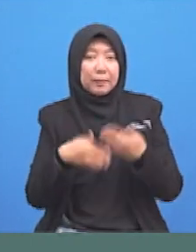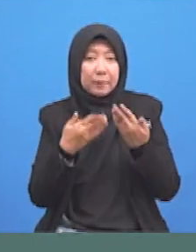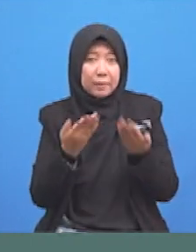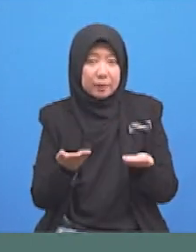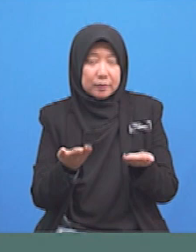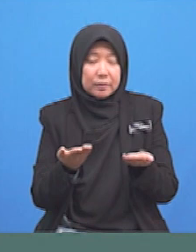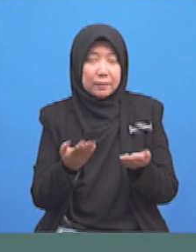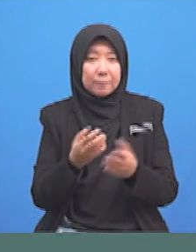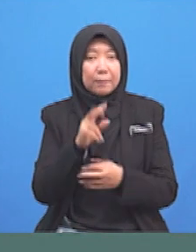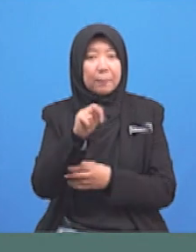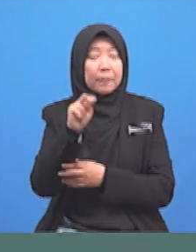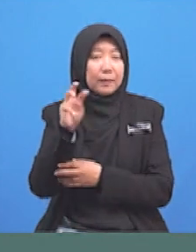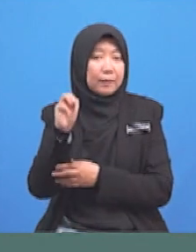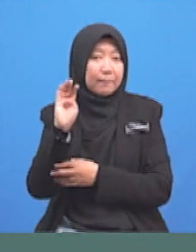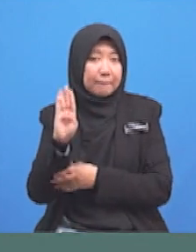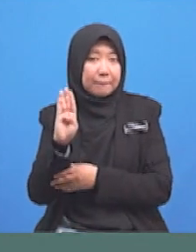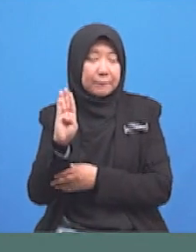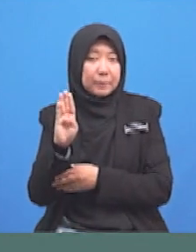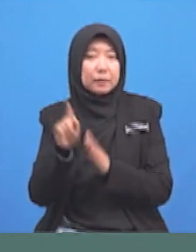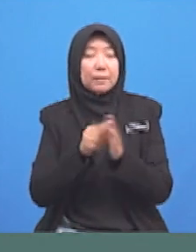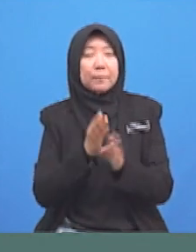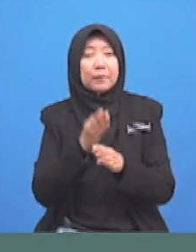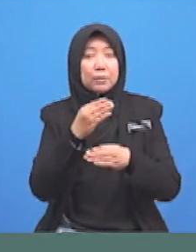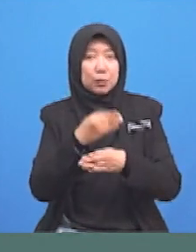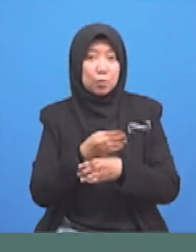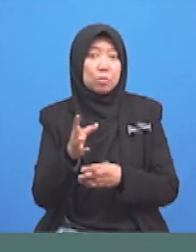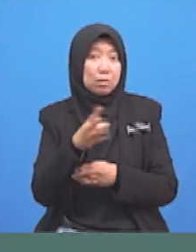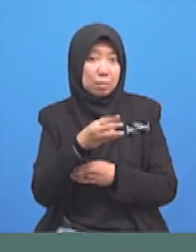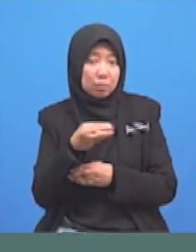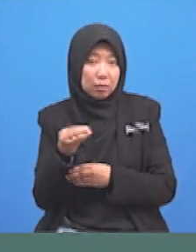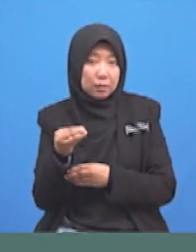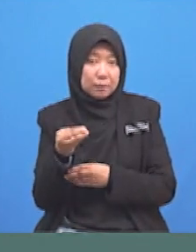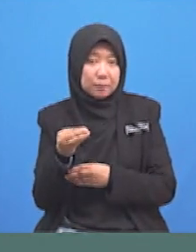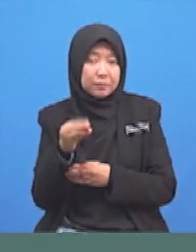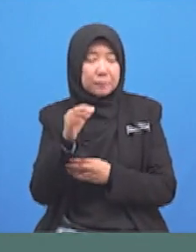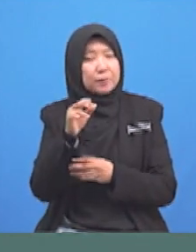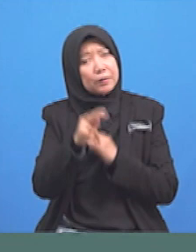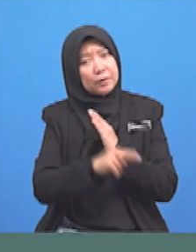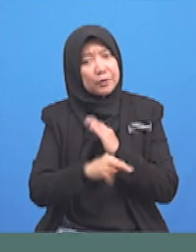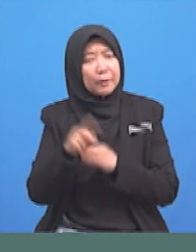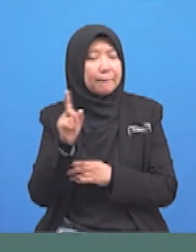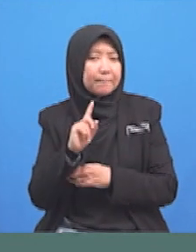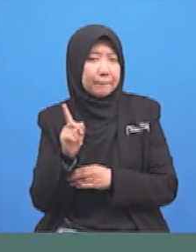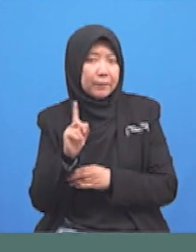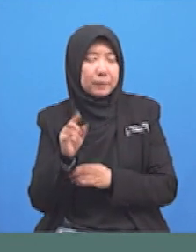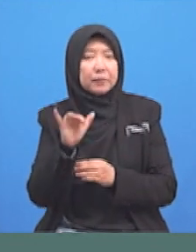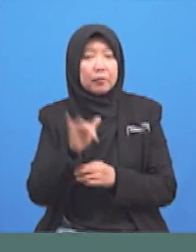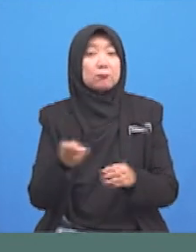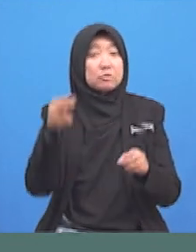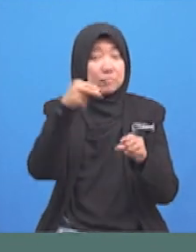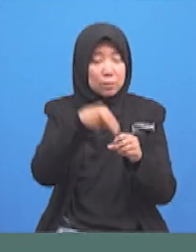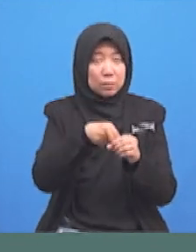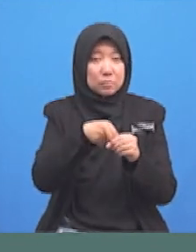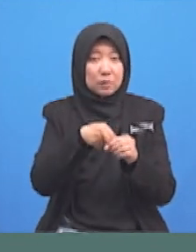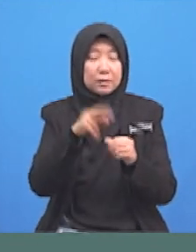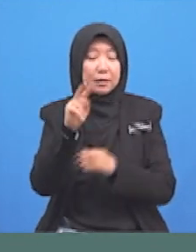bagaimanakah negeri-negeri Melayu Bersekutu terbentuk dan negeri yang manakah menganggotai negeri-negeri